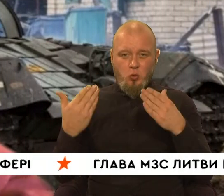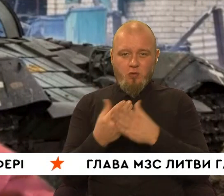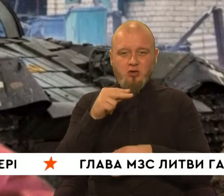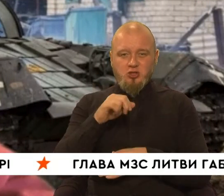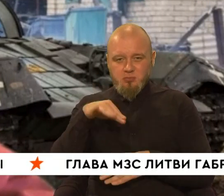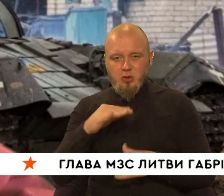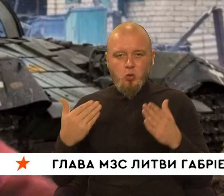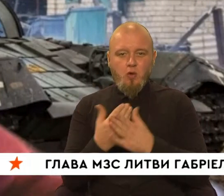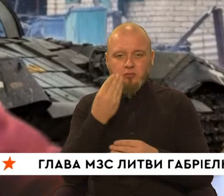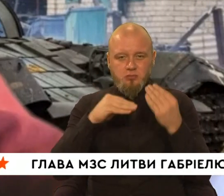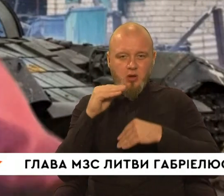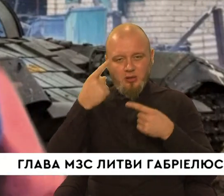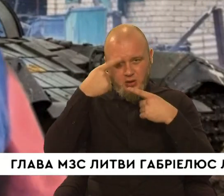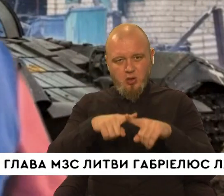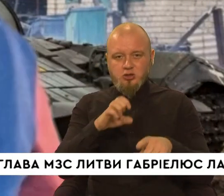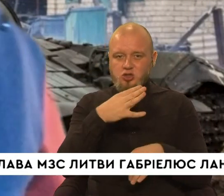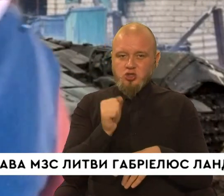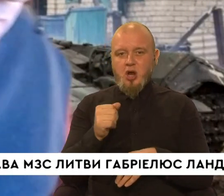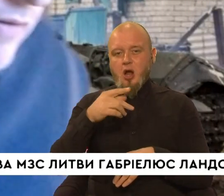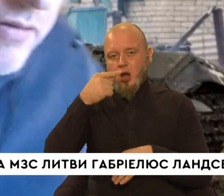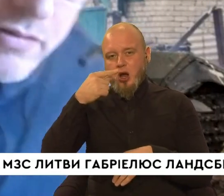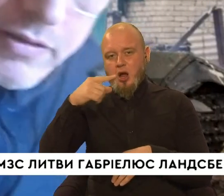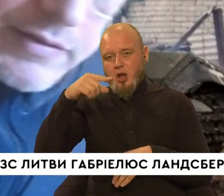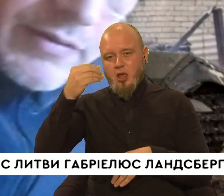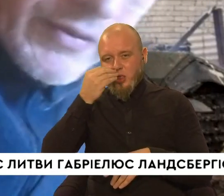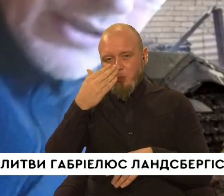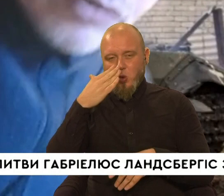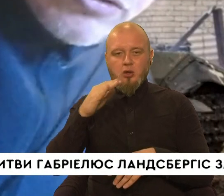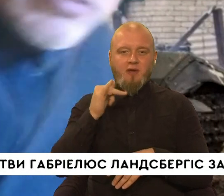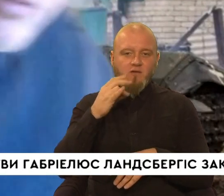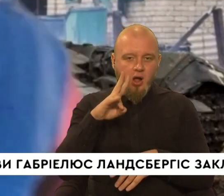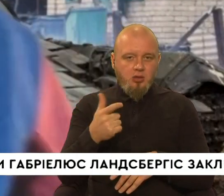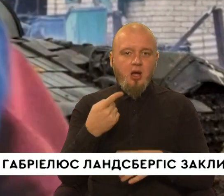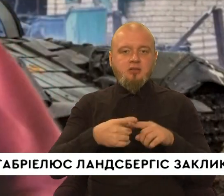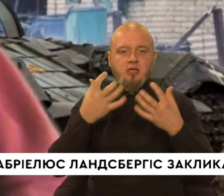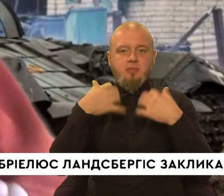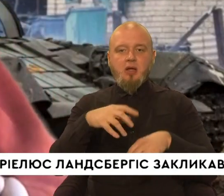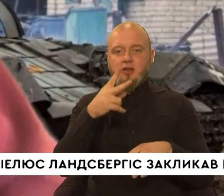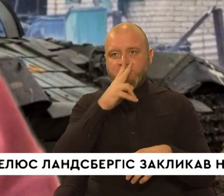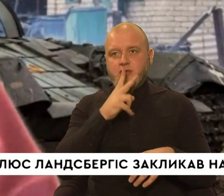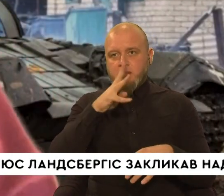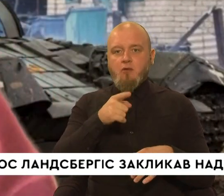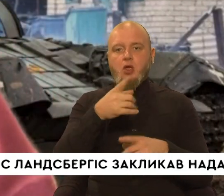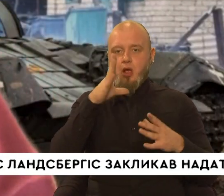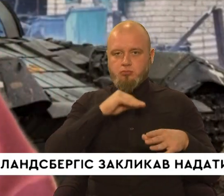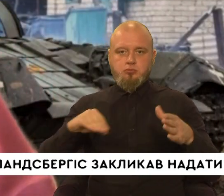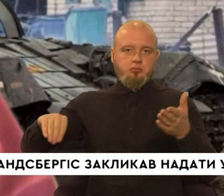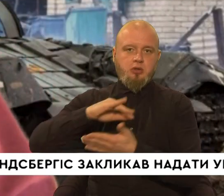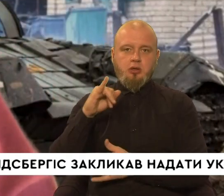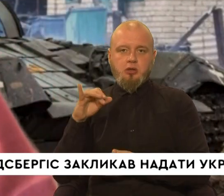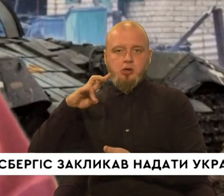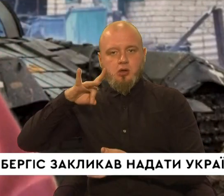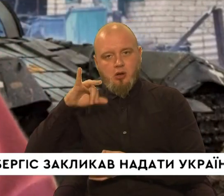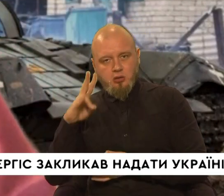досконаліші технології у США, Японії чи Тайвані, це займає десь близько 2-3 місяців і вони вже доступні в Ірані чи в Сирії. Тож